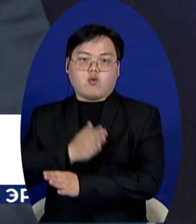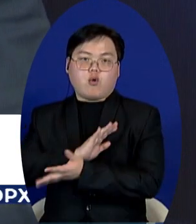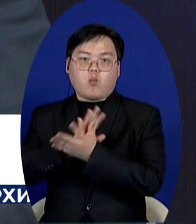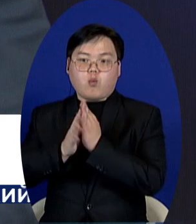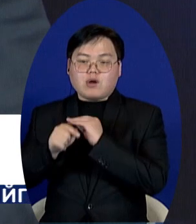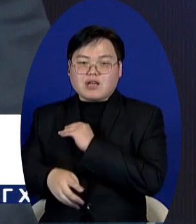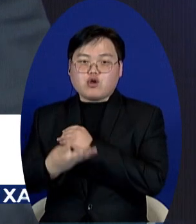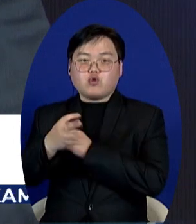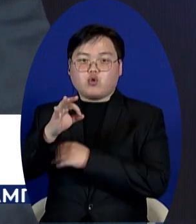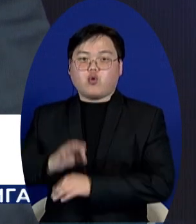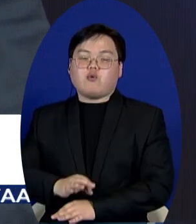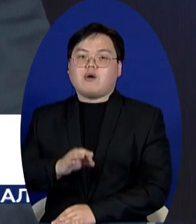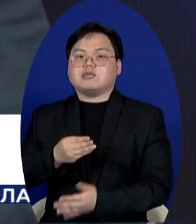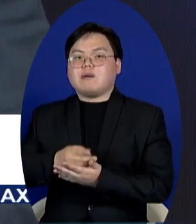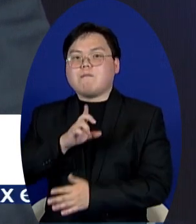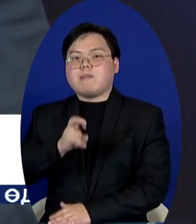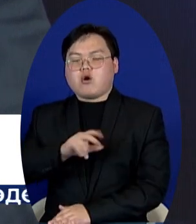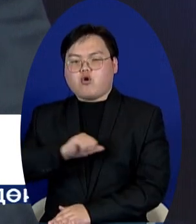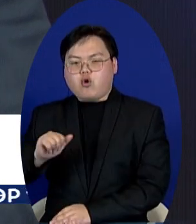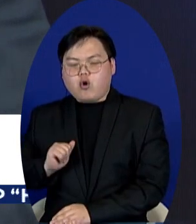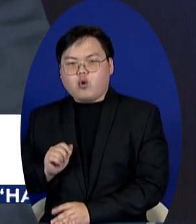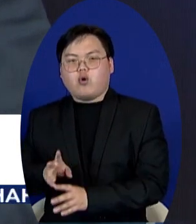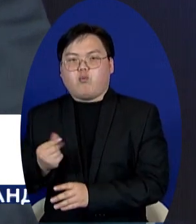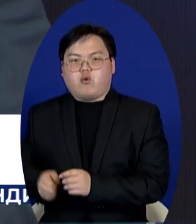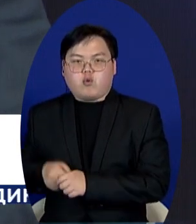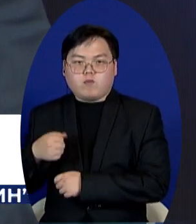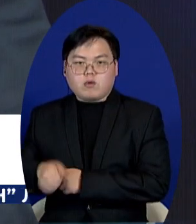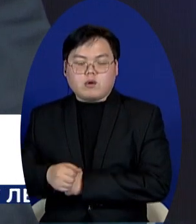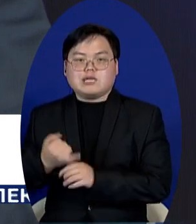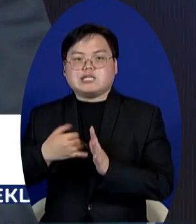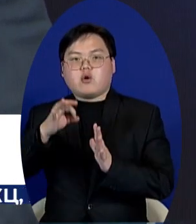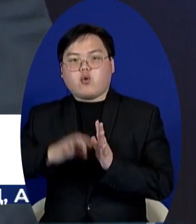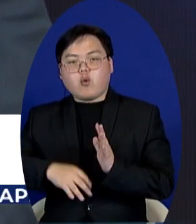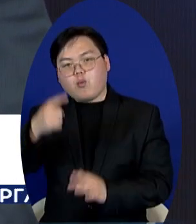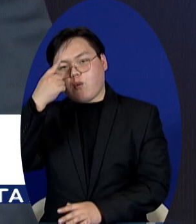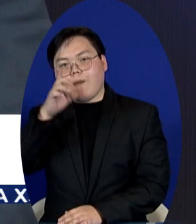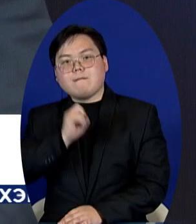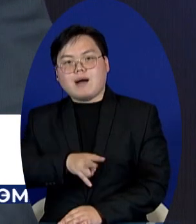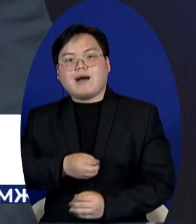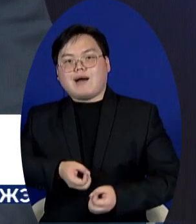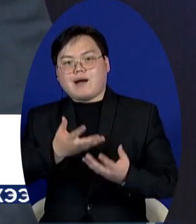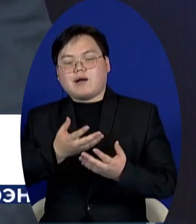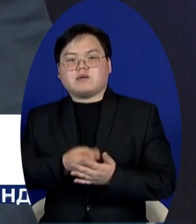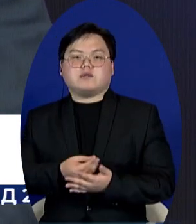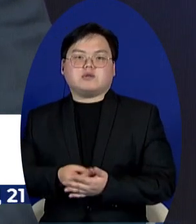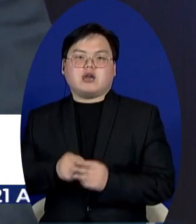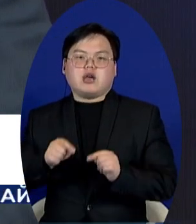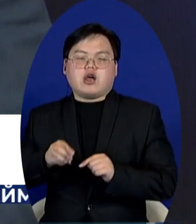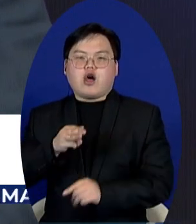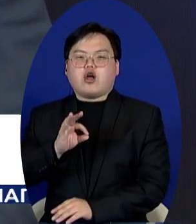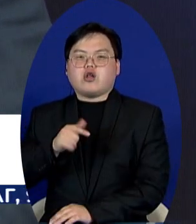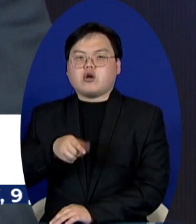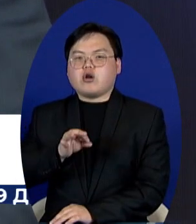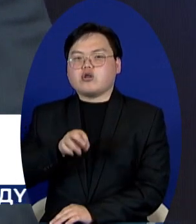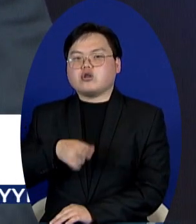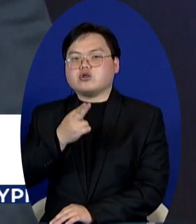40% нь бол арилжааны банкуд өөрийнхөө их үсрээс гаргасан. 60% нь Монгол банк гаргасан байх жишээтэй. Тэгэхээр зэрэг энэ тогтолцооны хувьд ер нь